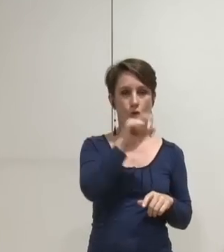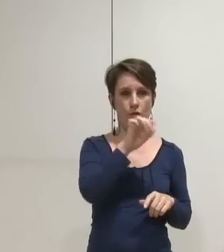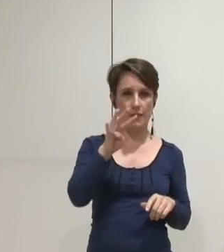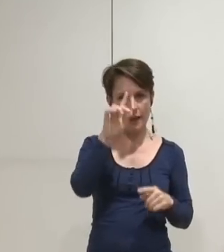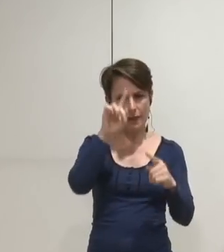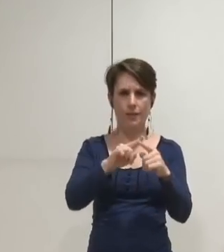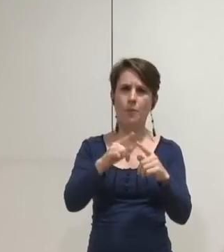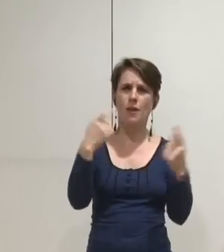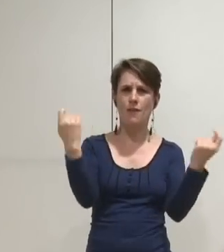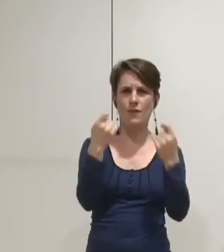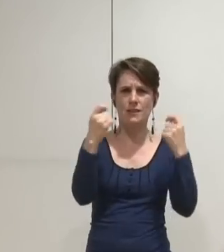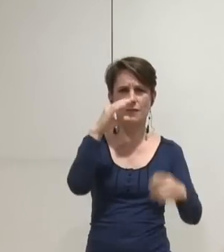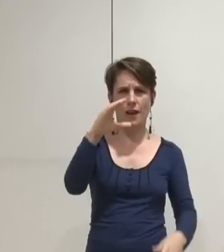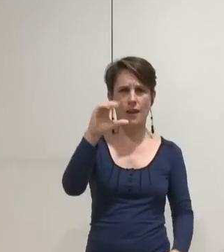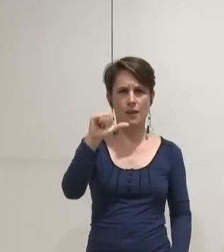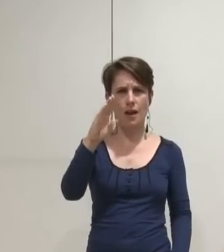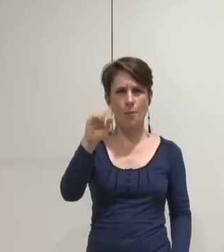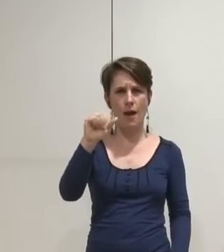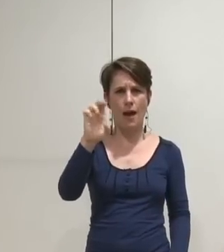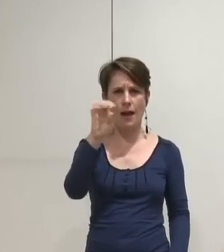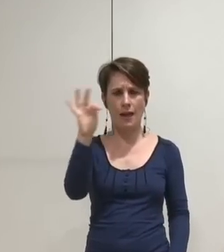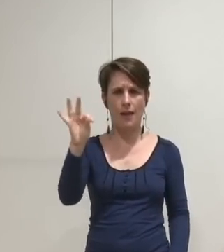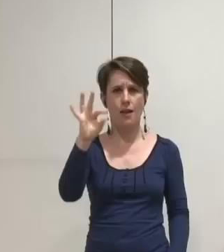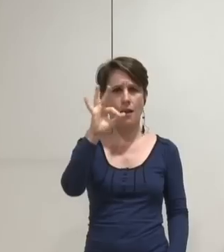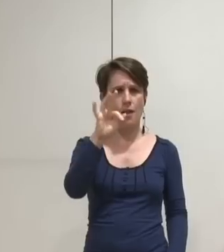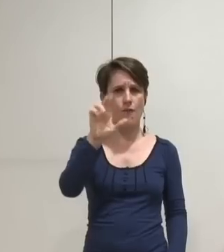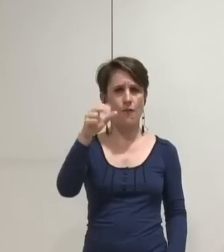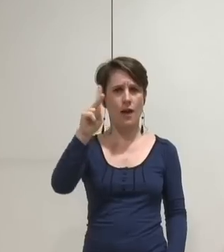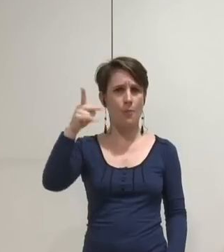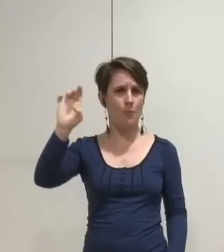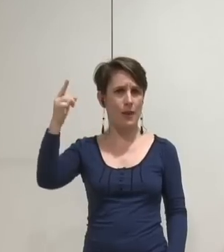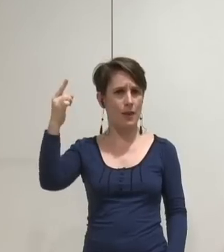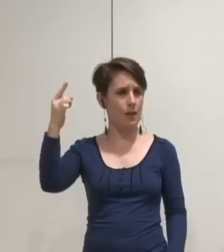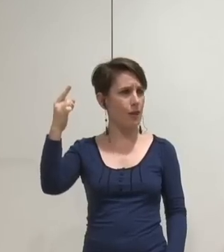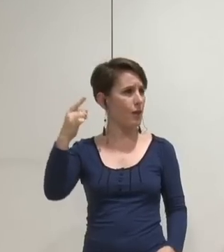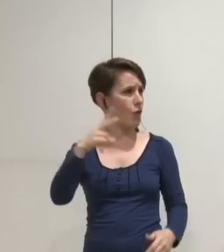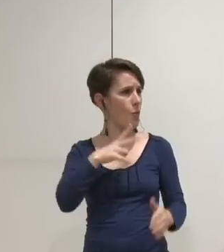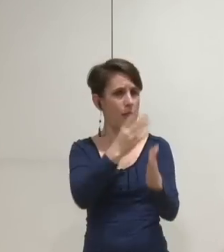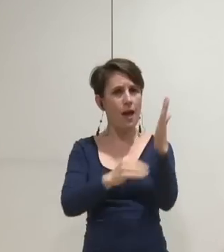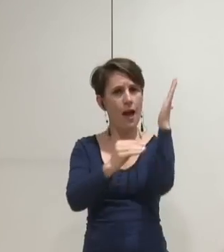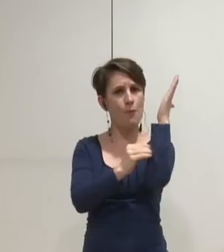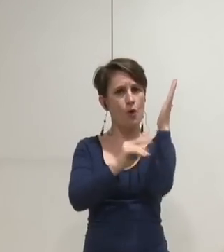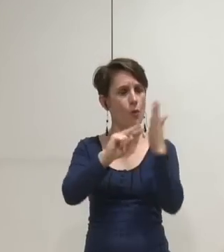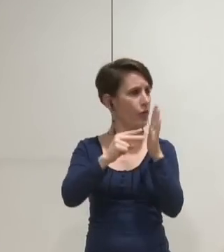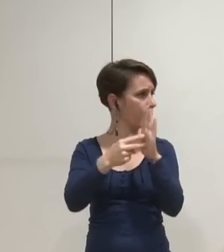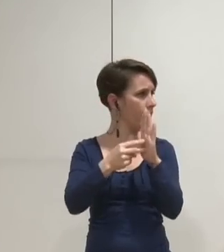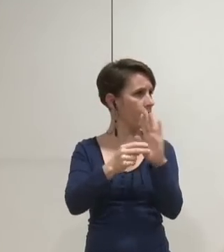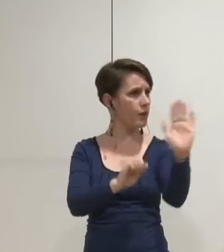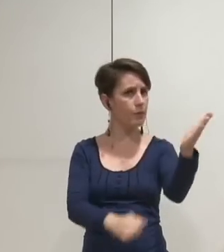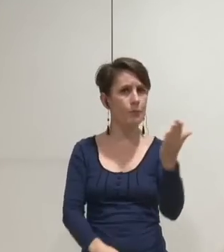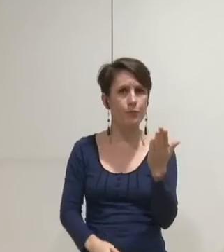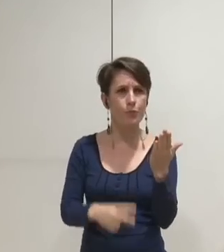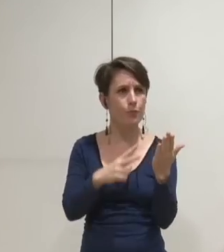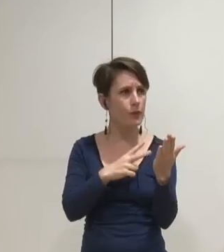Cabaret Frappé il y a un amendement technique est-ce qu'il y a des